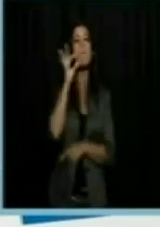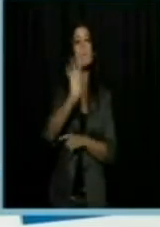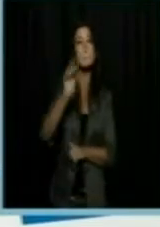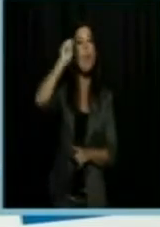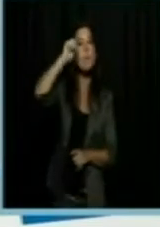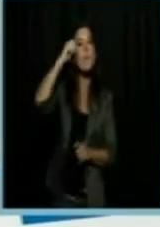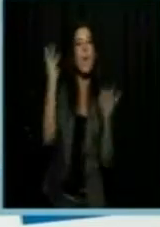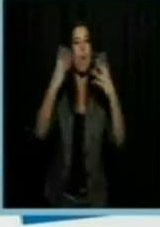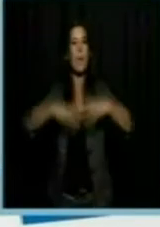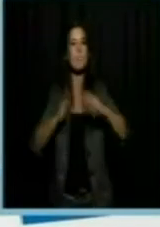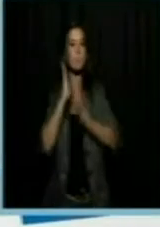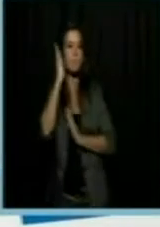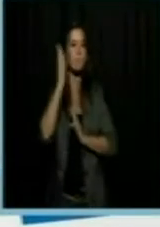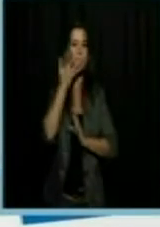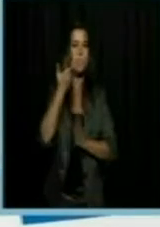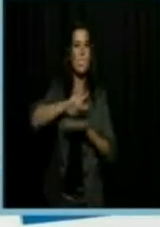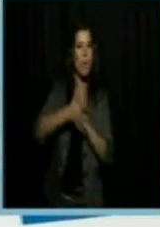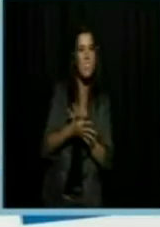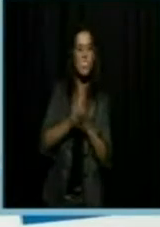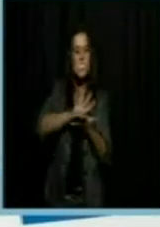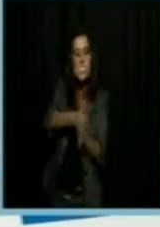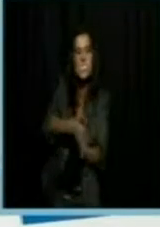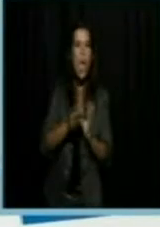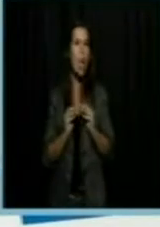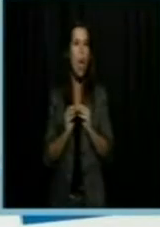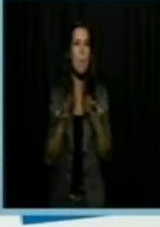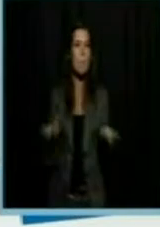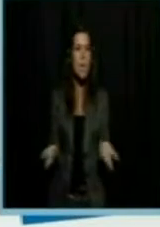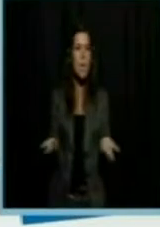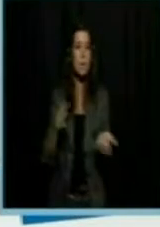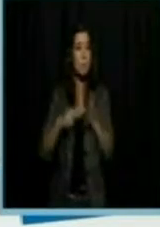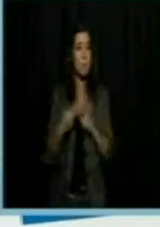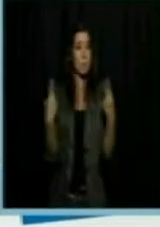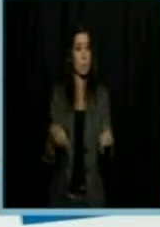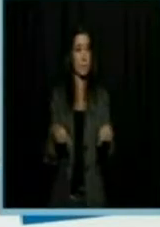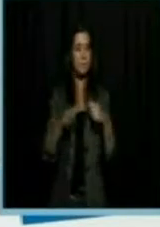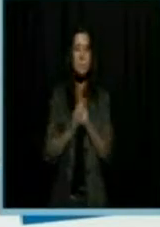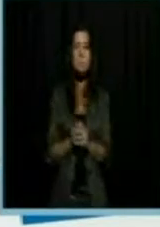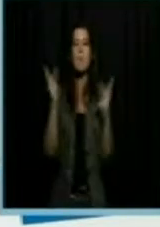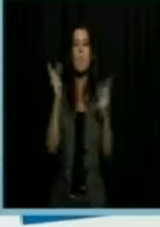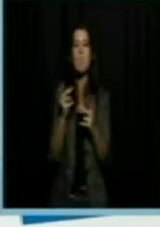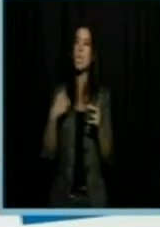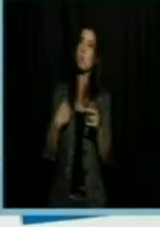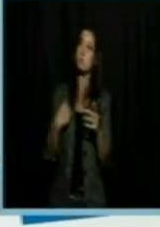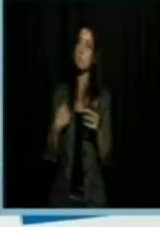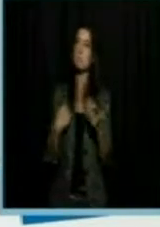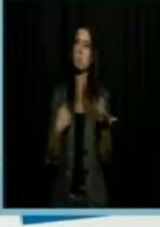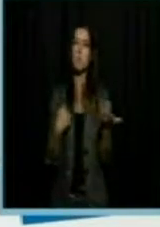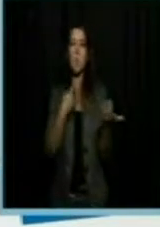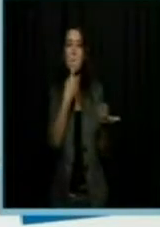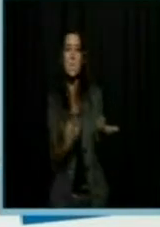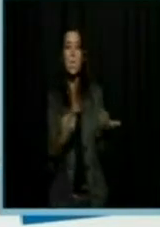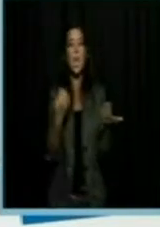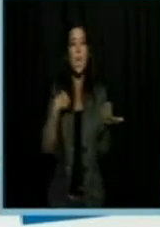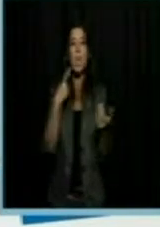criminalità organizzata. Il problema è come farlo. Come farlo? Sicuramente non è una missione soltanto da